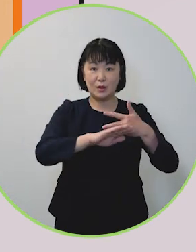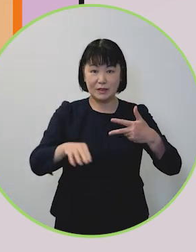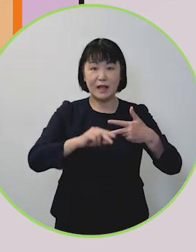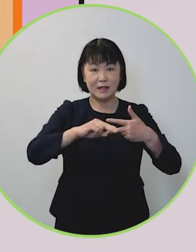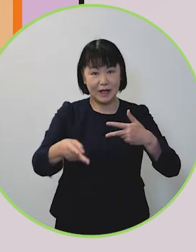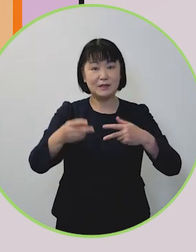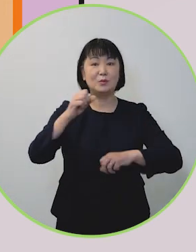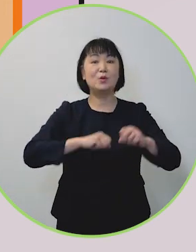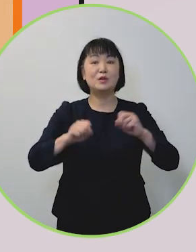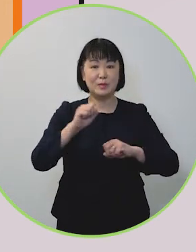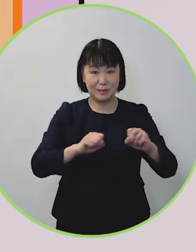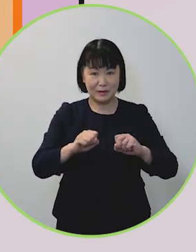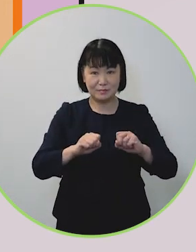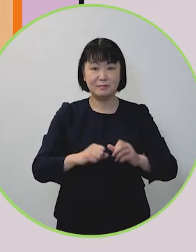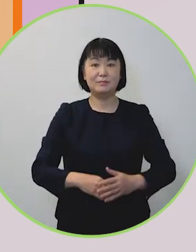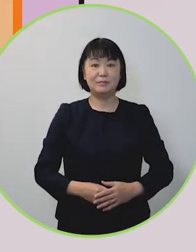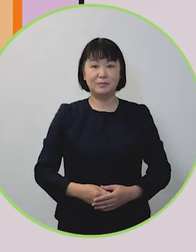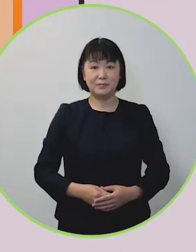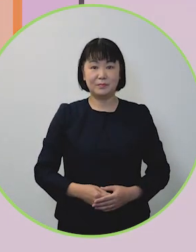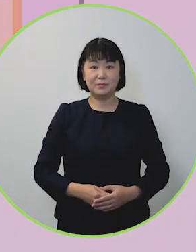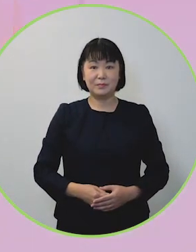取り組んでいきます